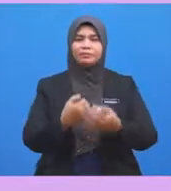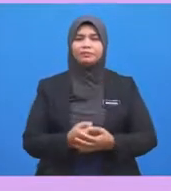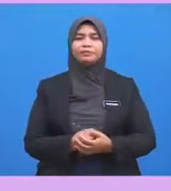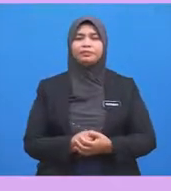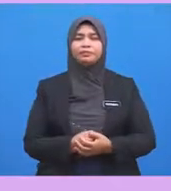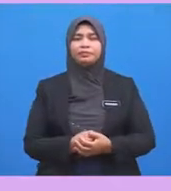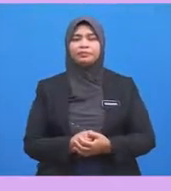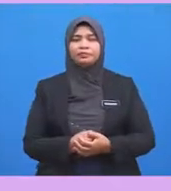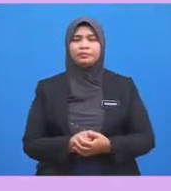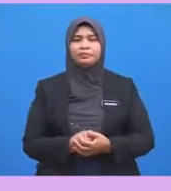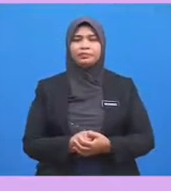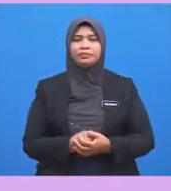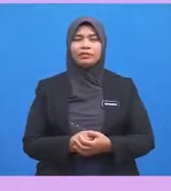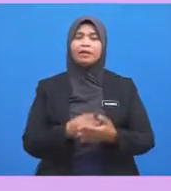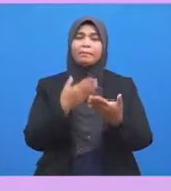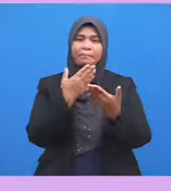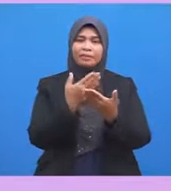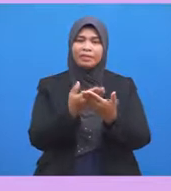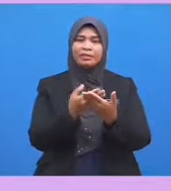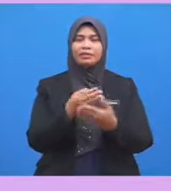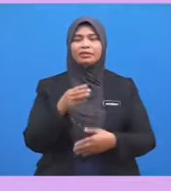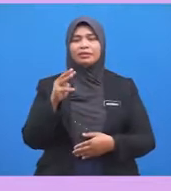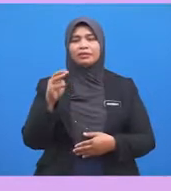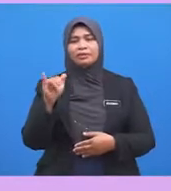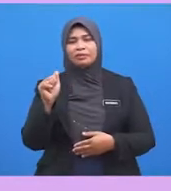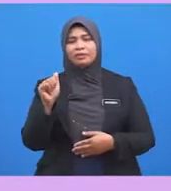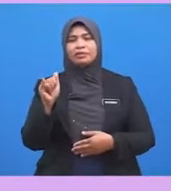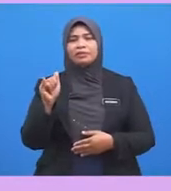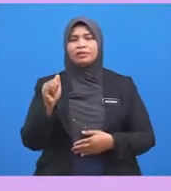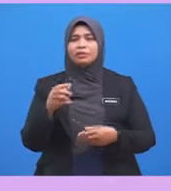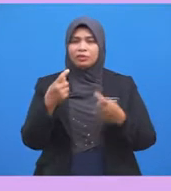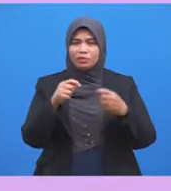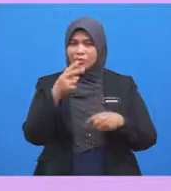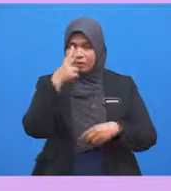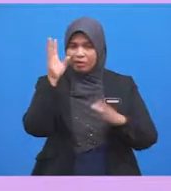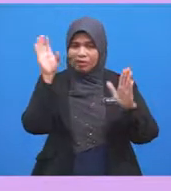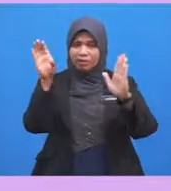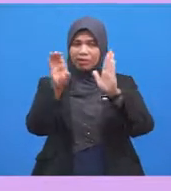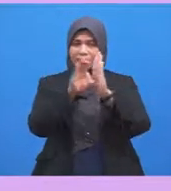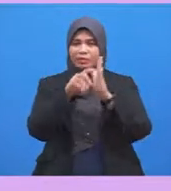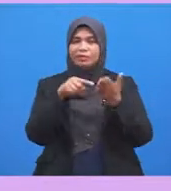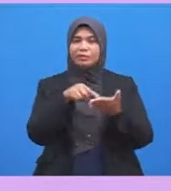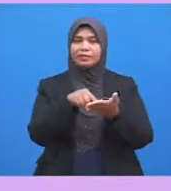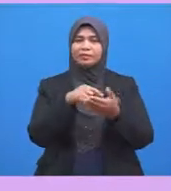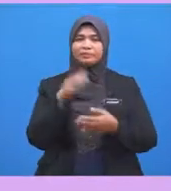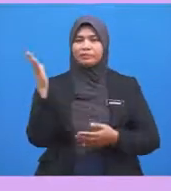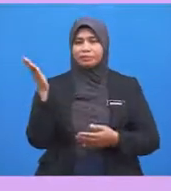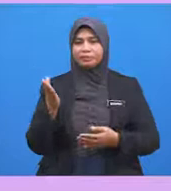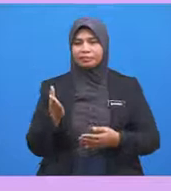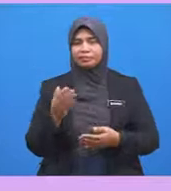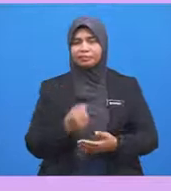setempat. Baik, Amy, cuba melihat gambar yang ditunjukkan ini.